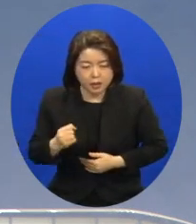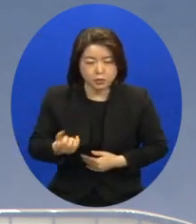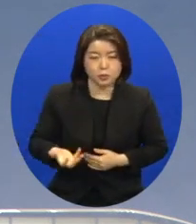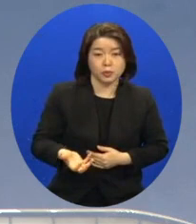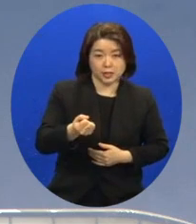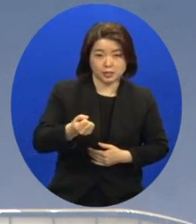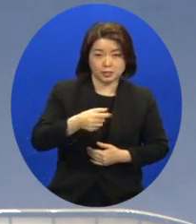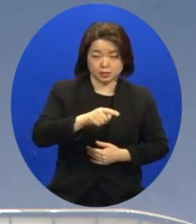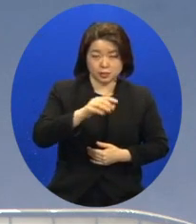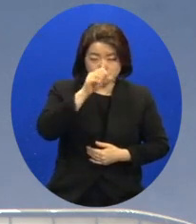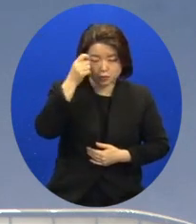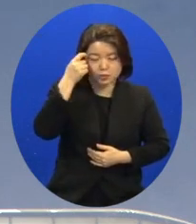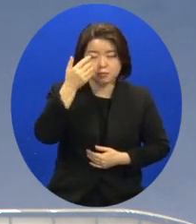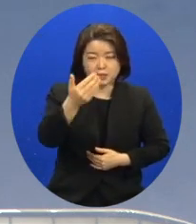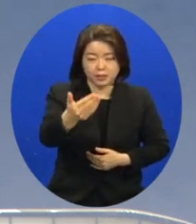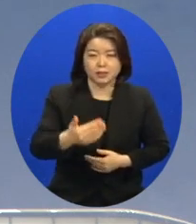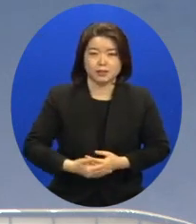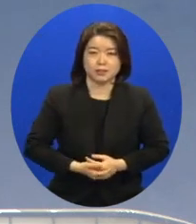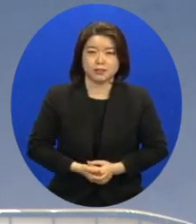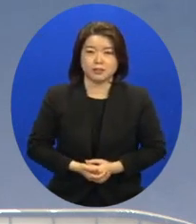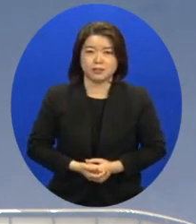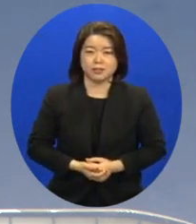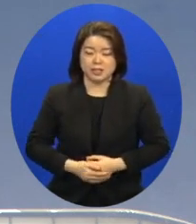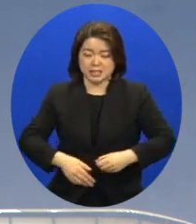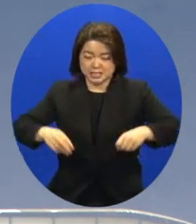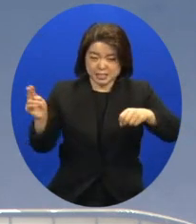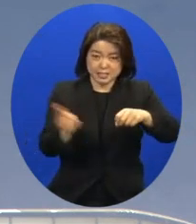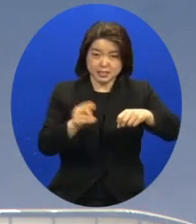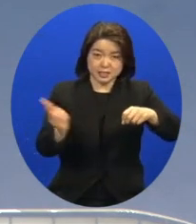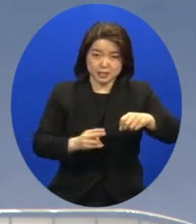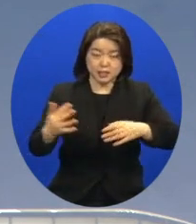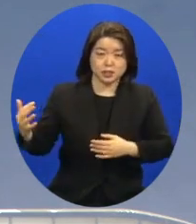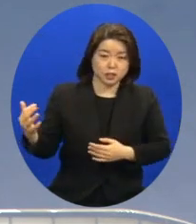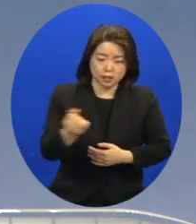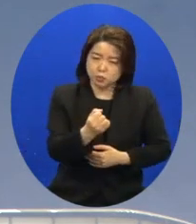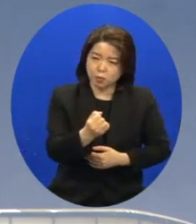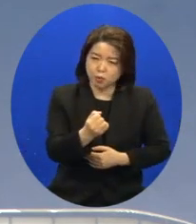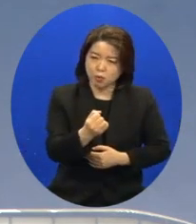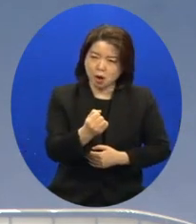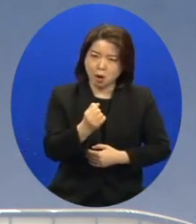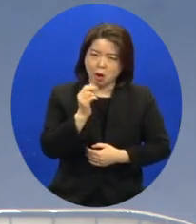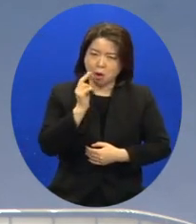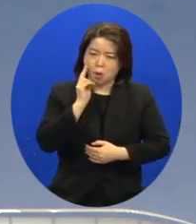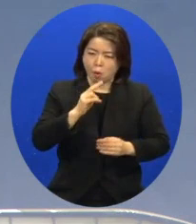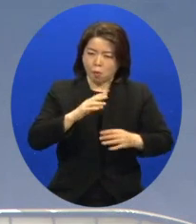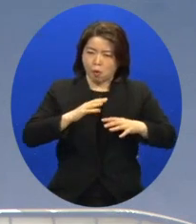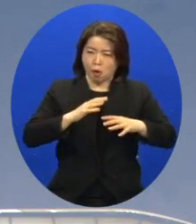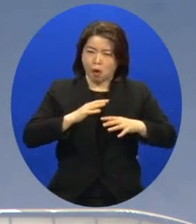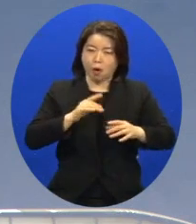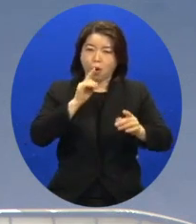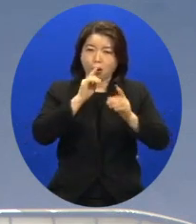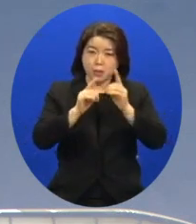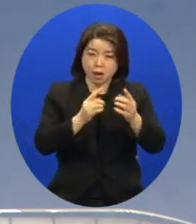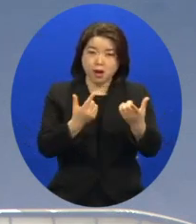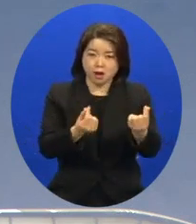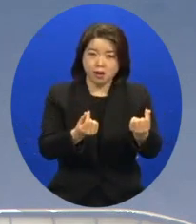가는 것이 좋겠습니까? 채찍을 들고 가다니, 아, 너무 무서운 말씀을